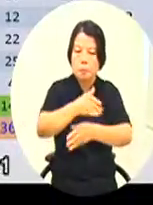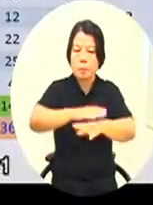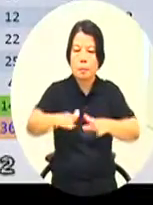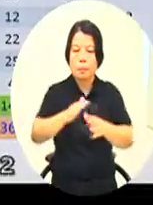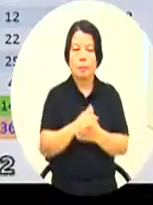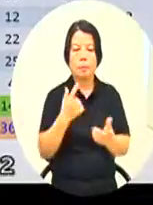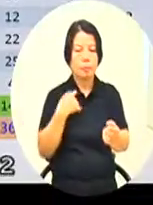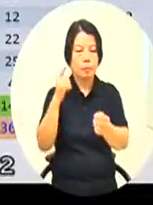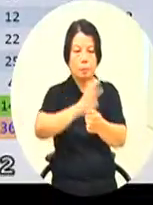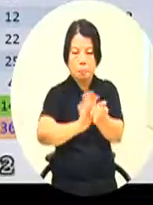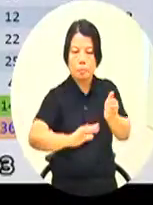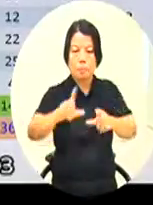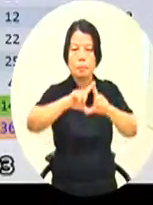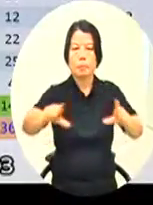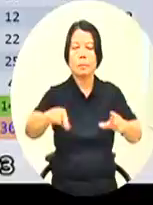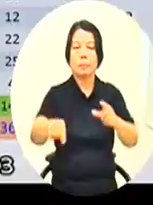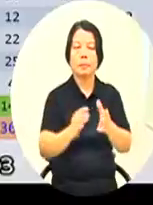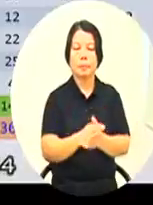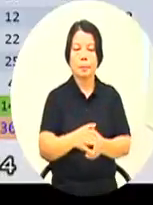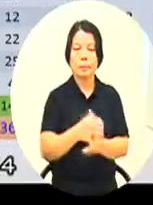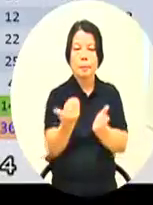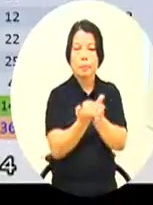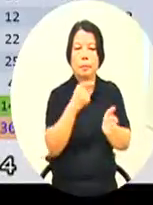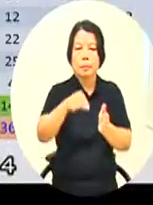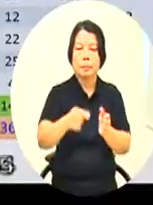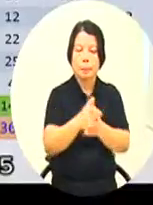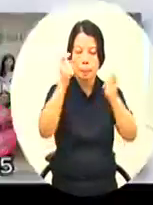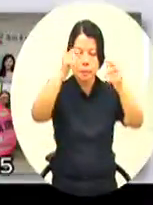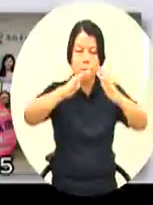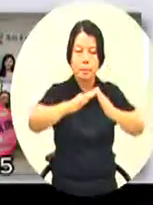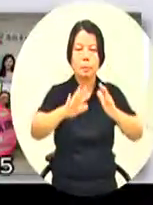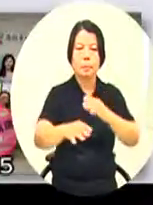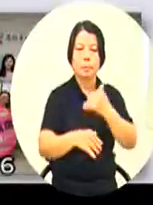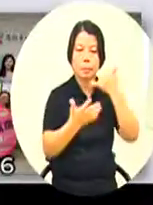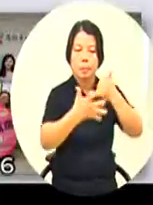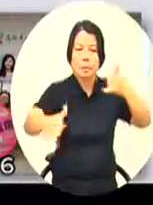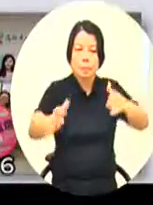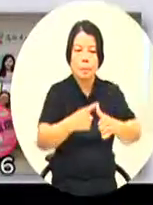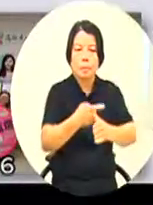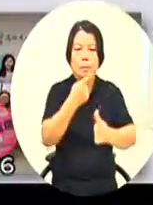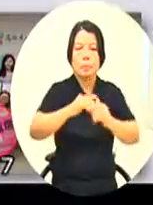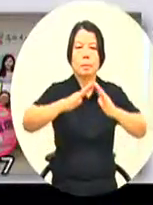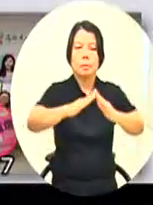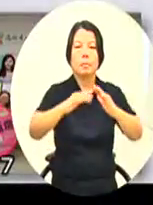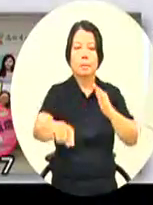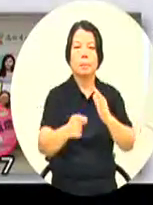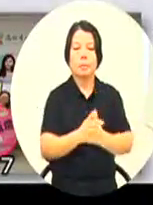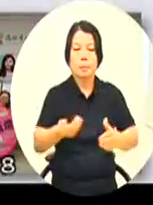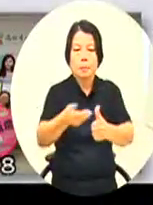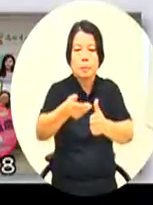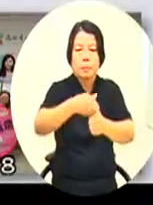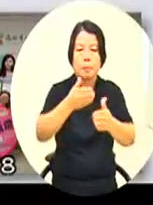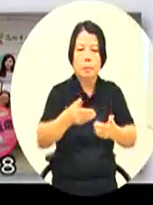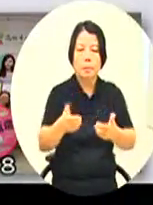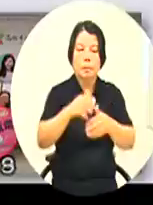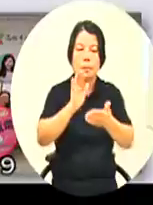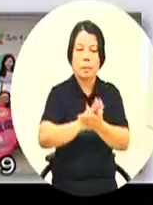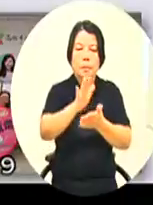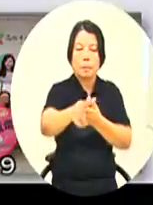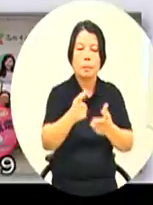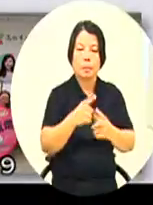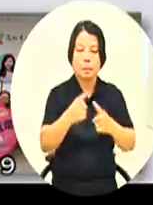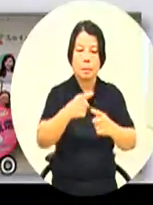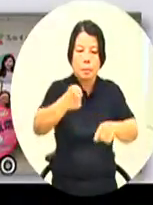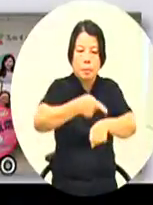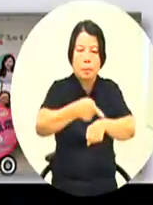响。那我刚刚已经提到了，我们把高雄市定位为海洋首都，所以面向海洋培养未来人才一直是教育局非